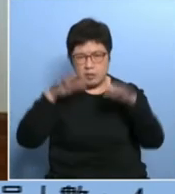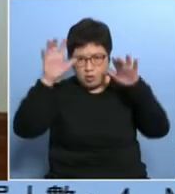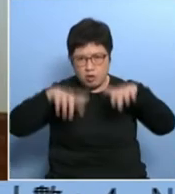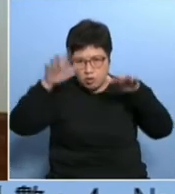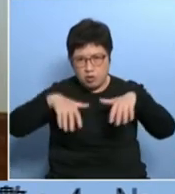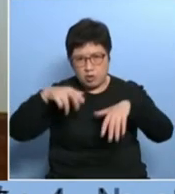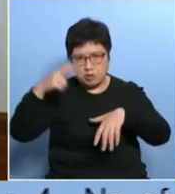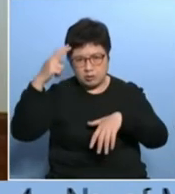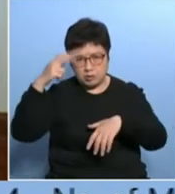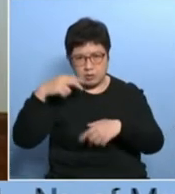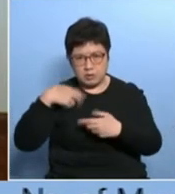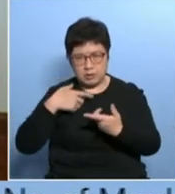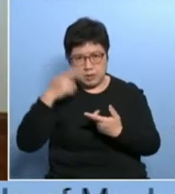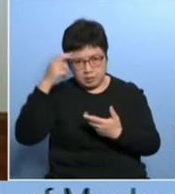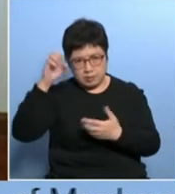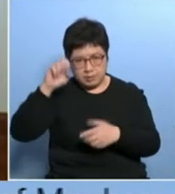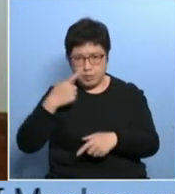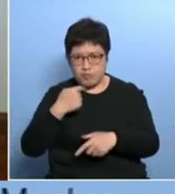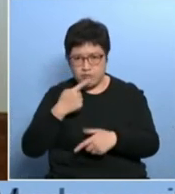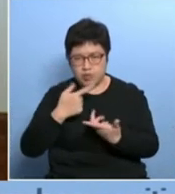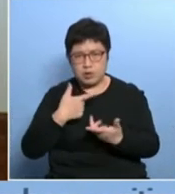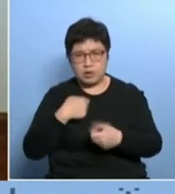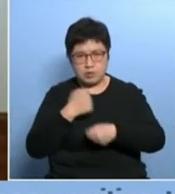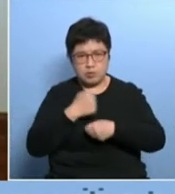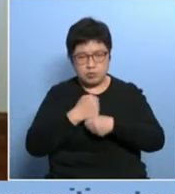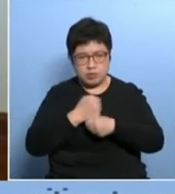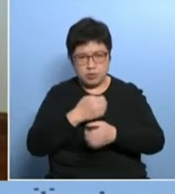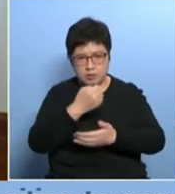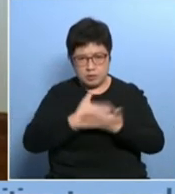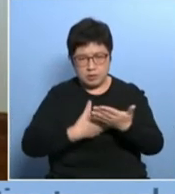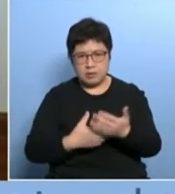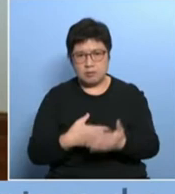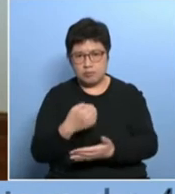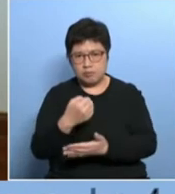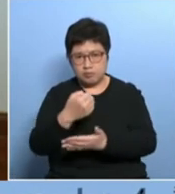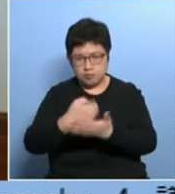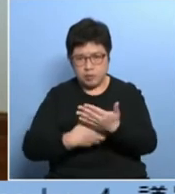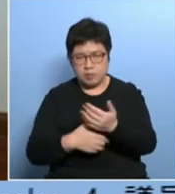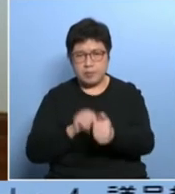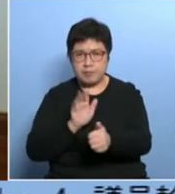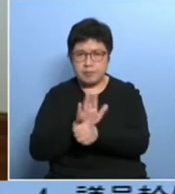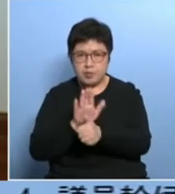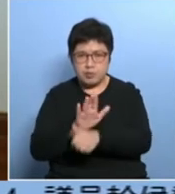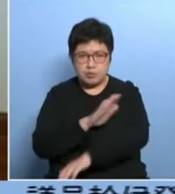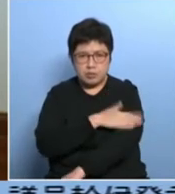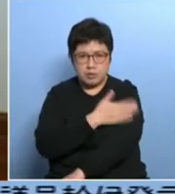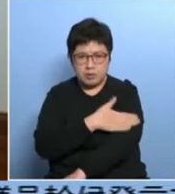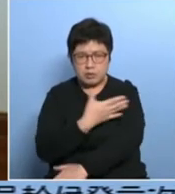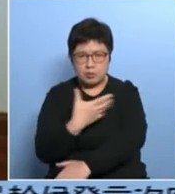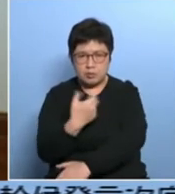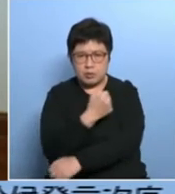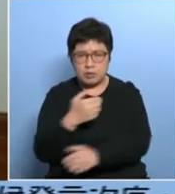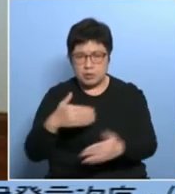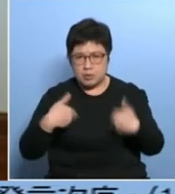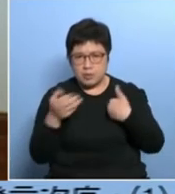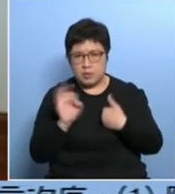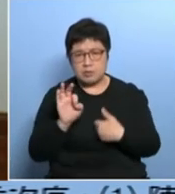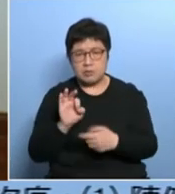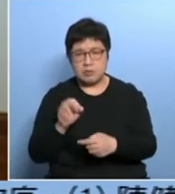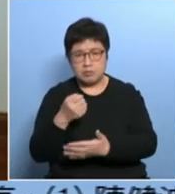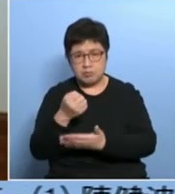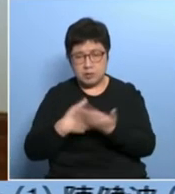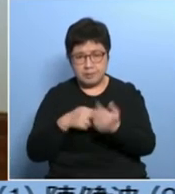下的工作守則，守則無法保障僱員權益，因該守則並非強制